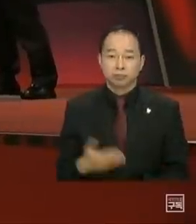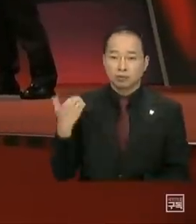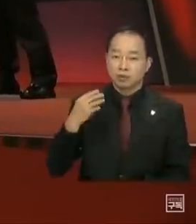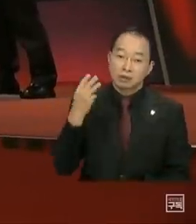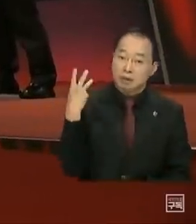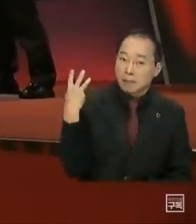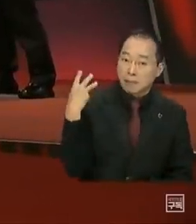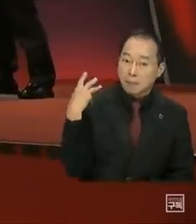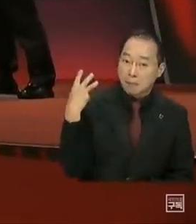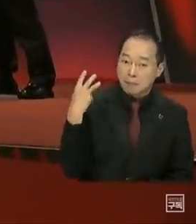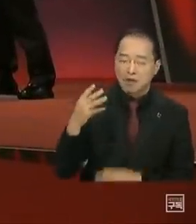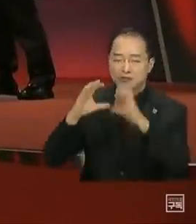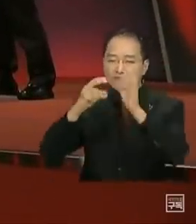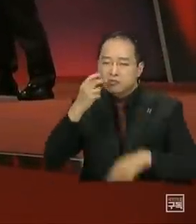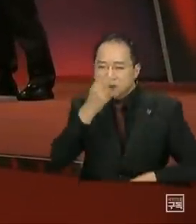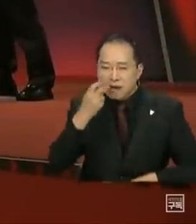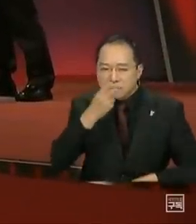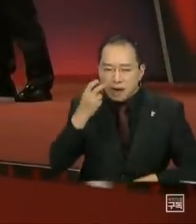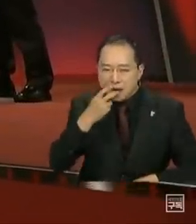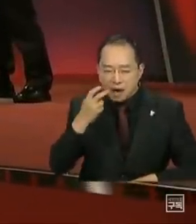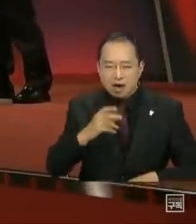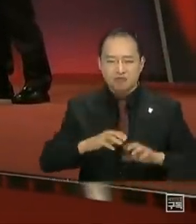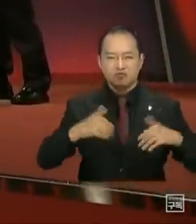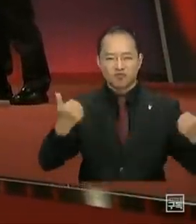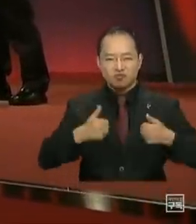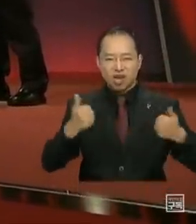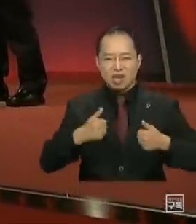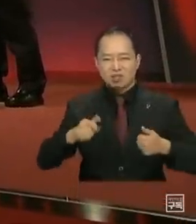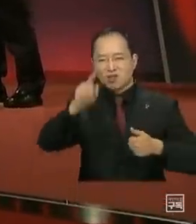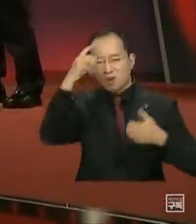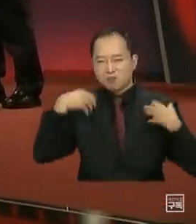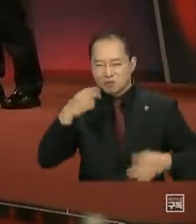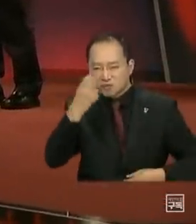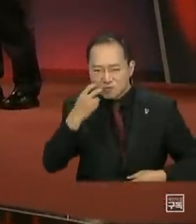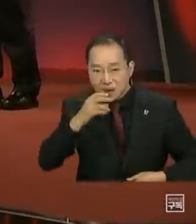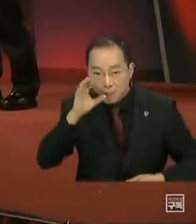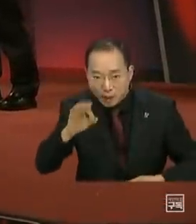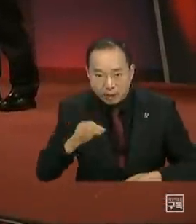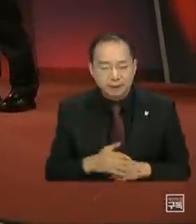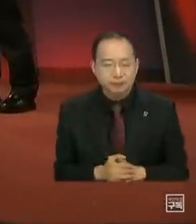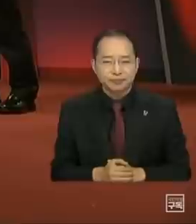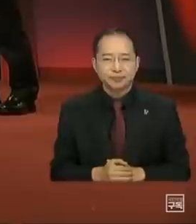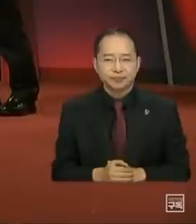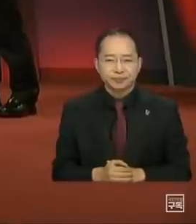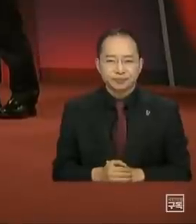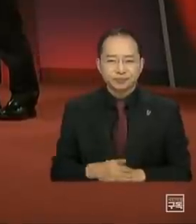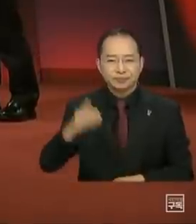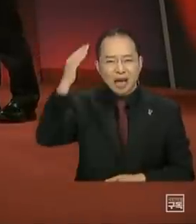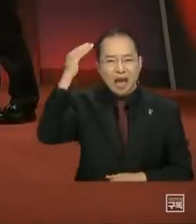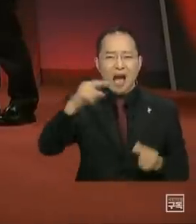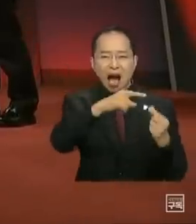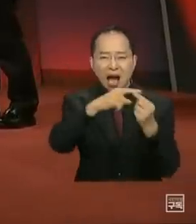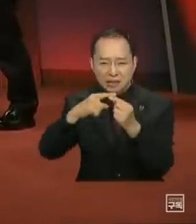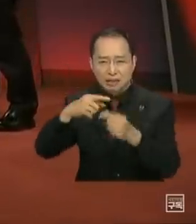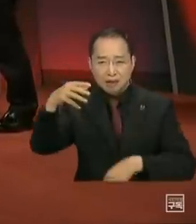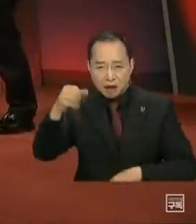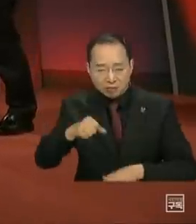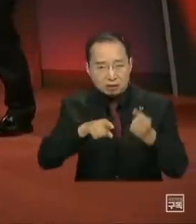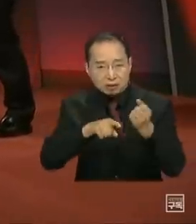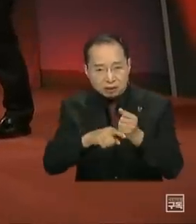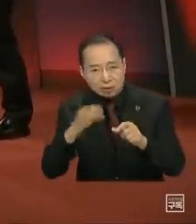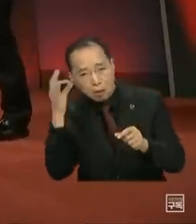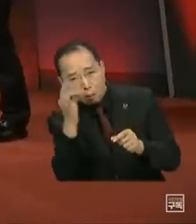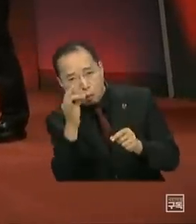전에 국정감사를 지켜보다 보니까 예. 똑같은 세종대왕님 한글을 쓰는 그 말 같고도 예. 뜻을 다